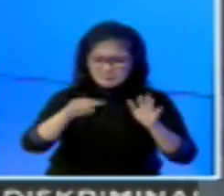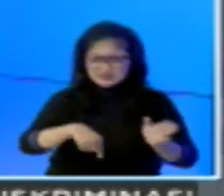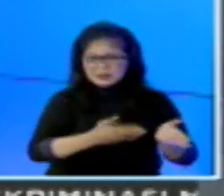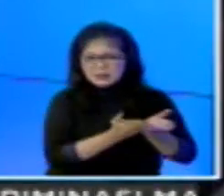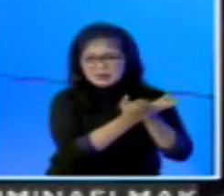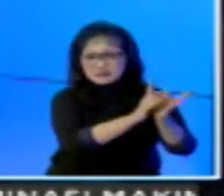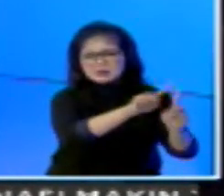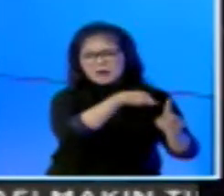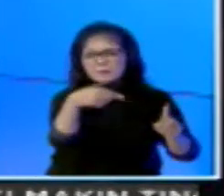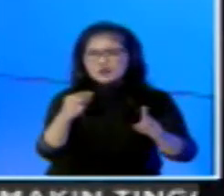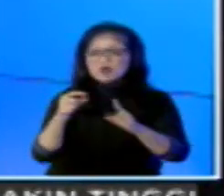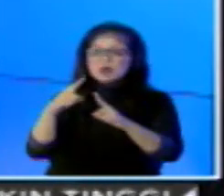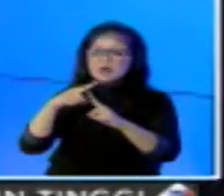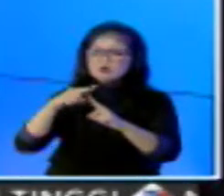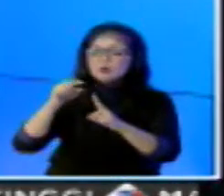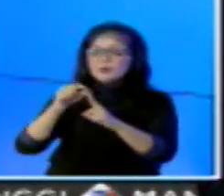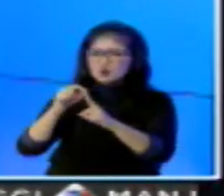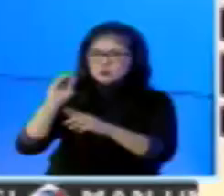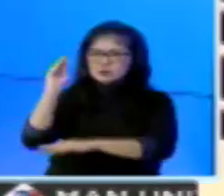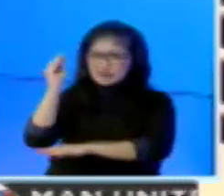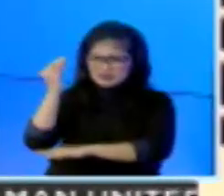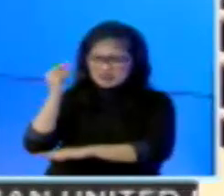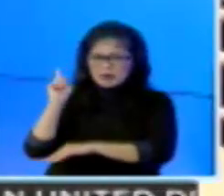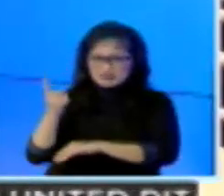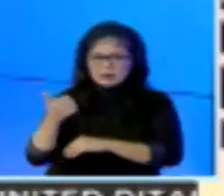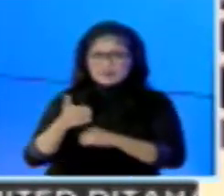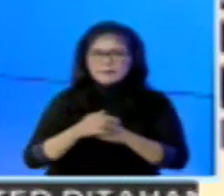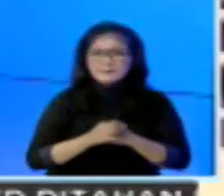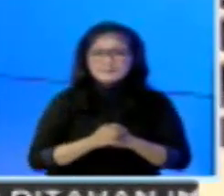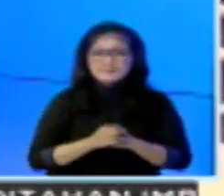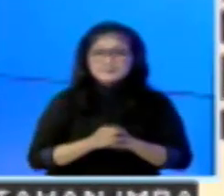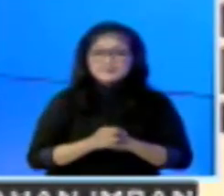Jakarta. Dari Makassar, Leo Muhammad Nur, iNews melaporkan.